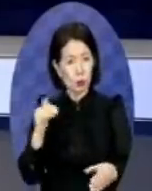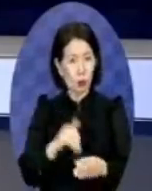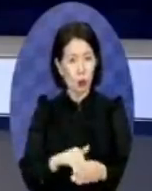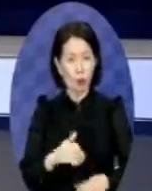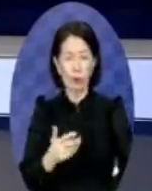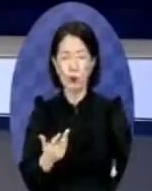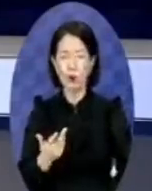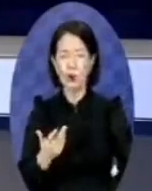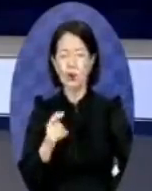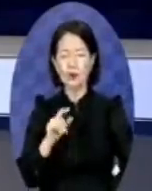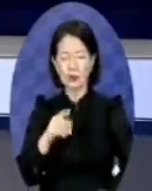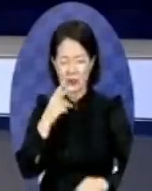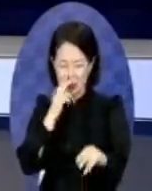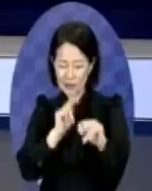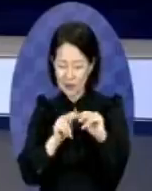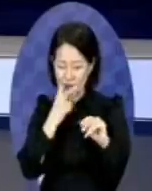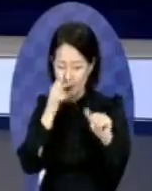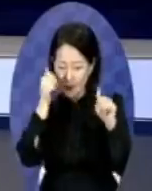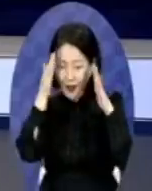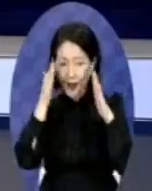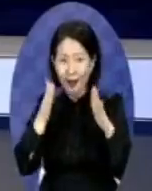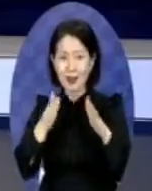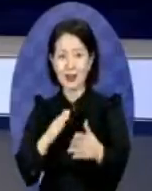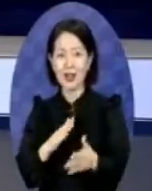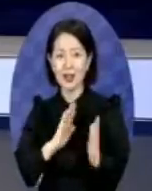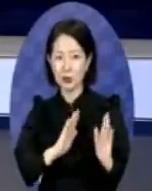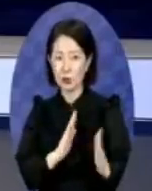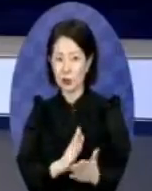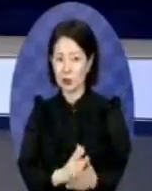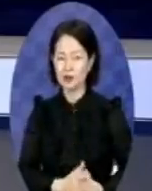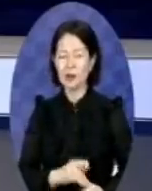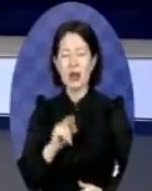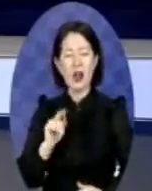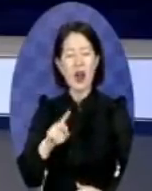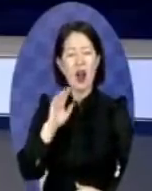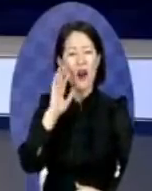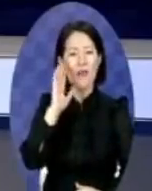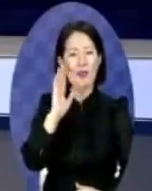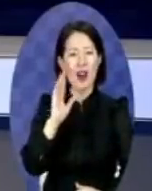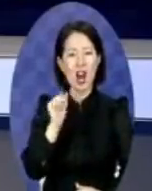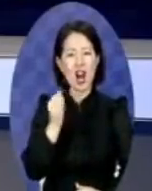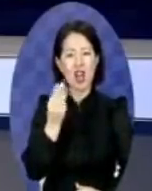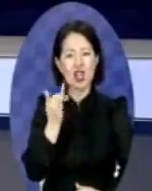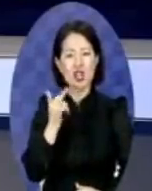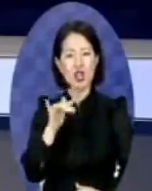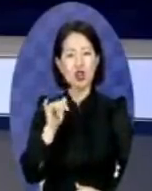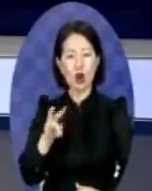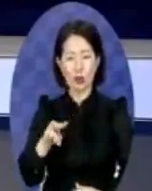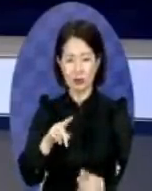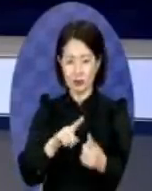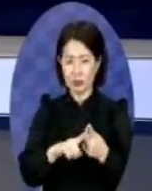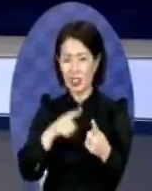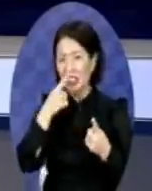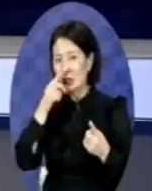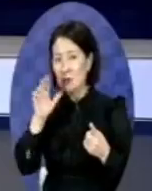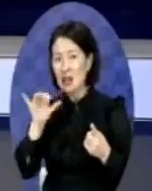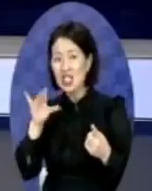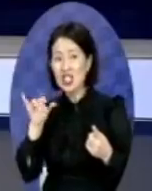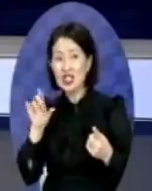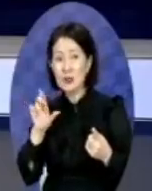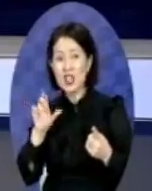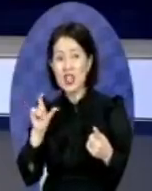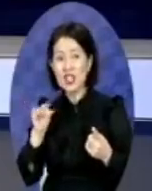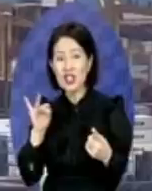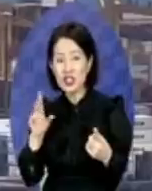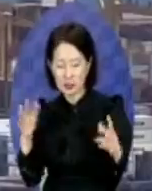эсэхтэр одоо шинжээчд гол анхаарлаа хандуулж байна. За, Вашингтон, Бээжингийн энэ удаагийн хилэлцээ бас олон улсын хүрээнд хамгийн их анхаарал татсан